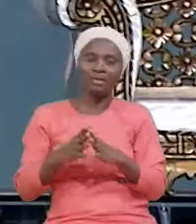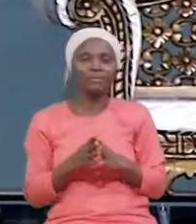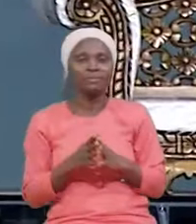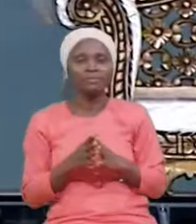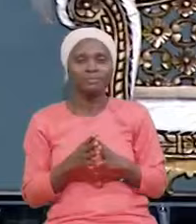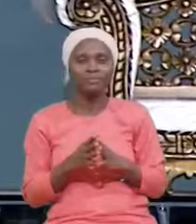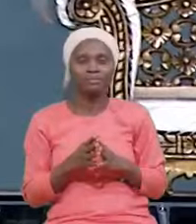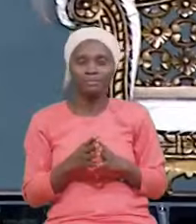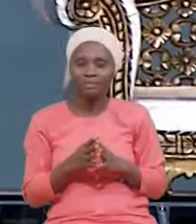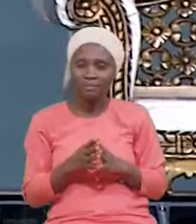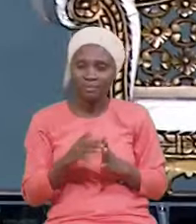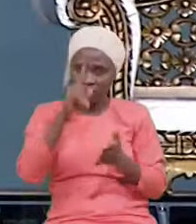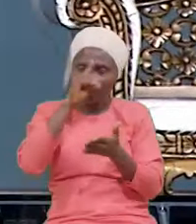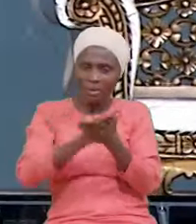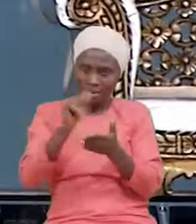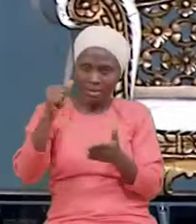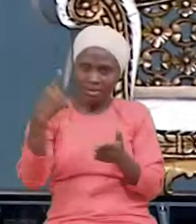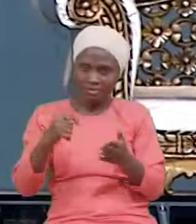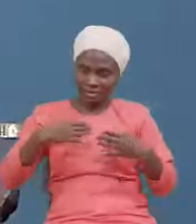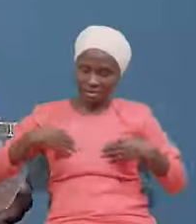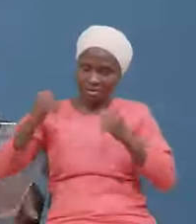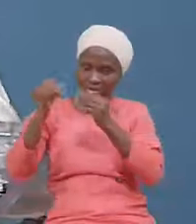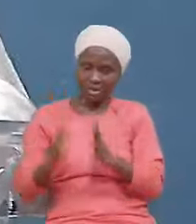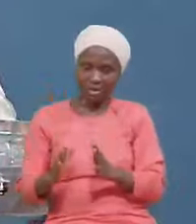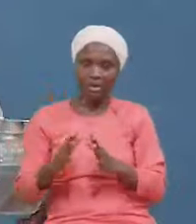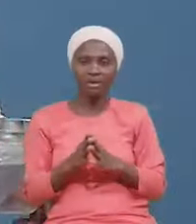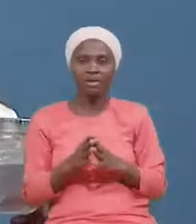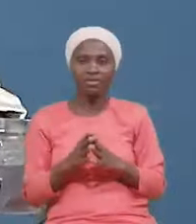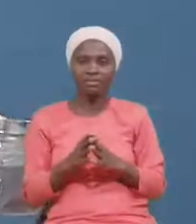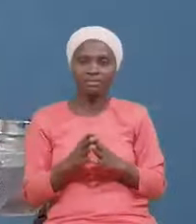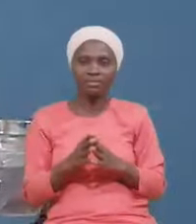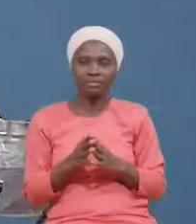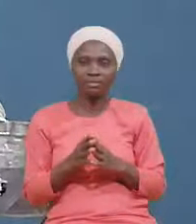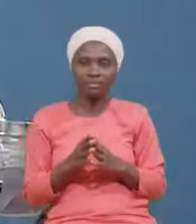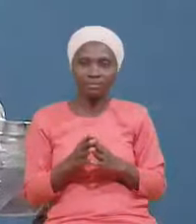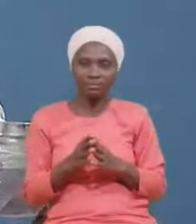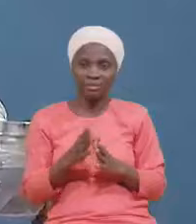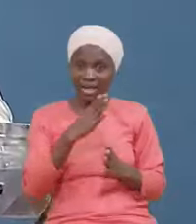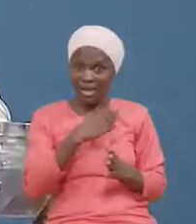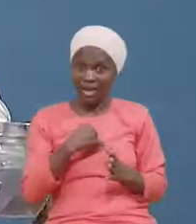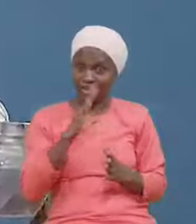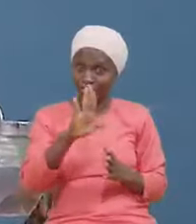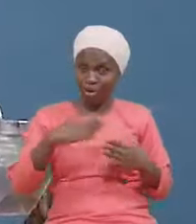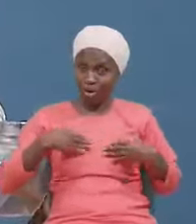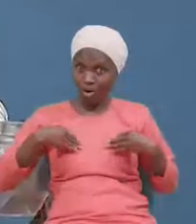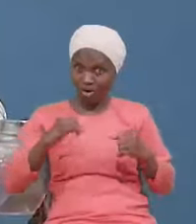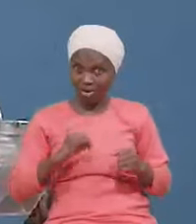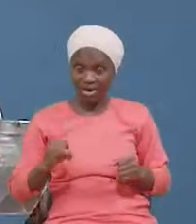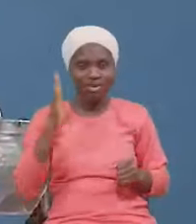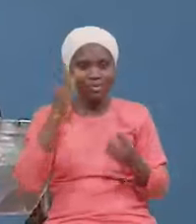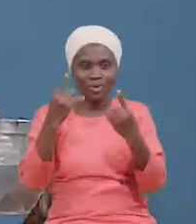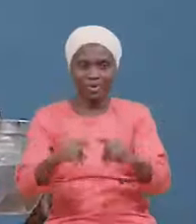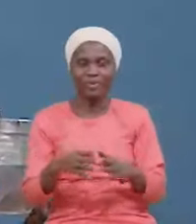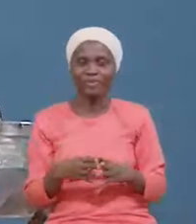స్వస్థత ఇచ్చువాడు. Believe the healer. ఇదిగో విశ్వసించండి స్వస్థపరిచేవాన్ని. And your healing will come. మీ స్వస్థత